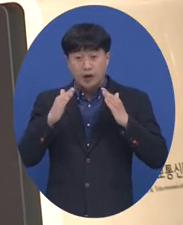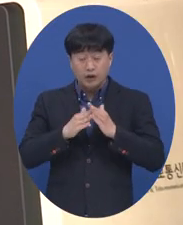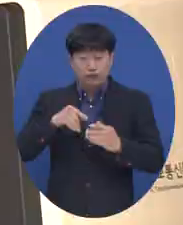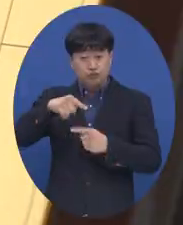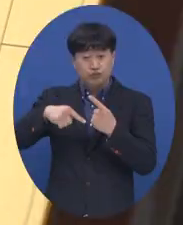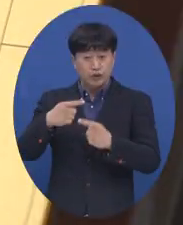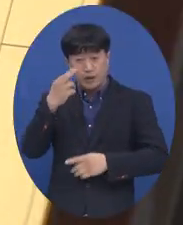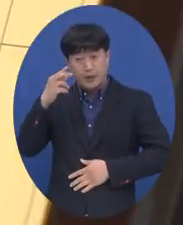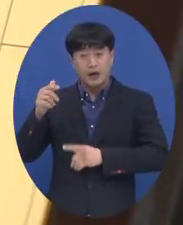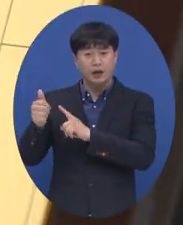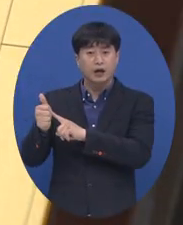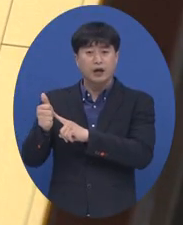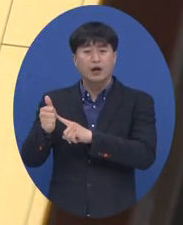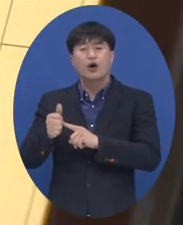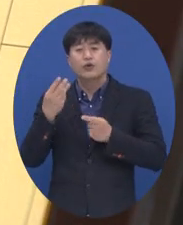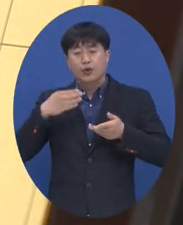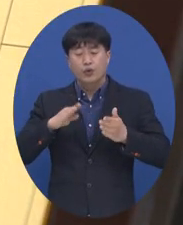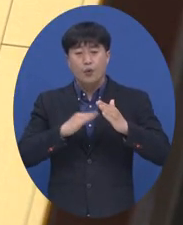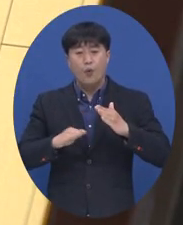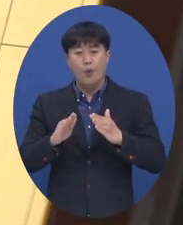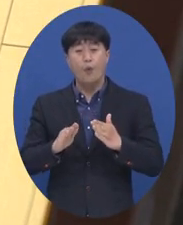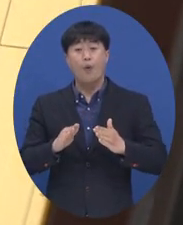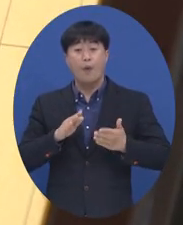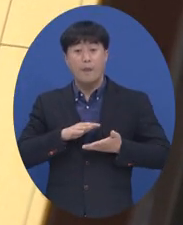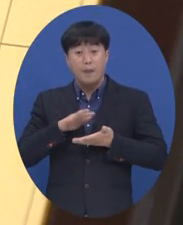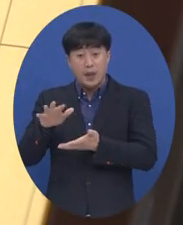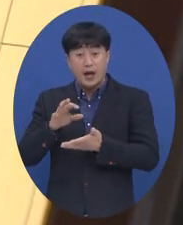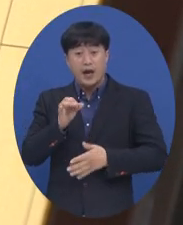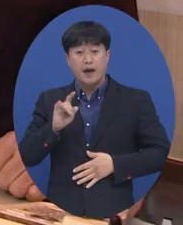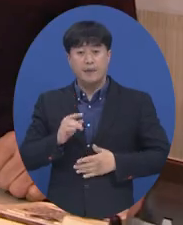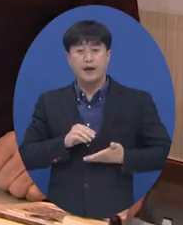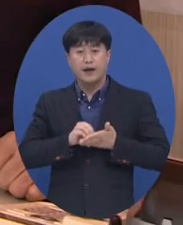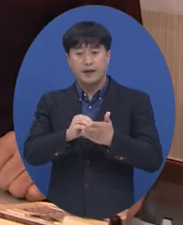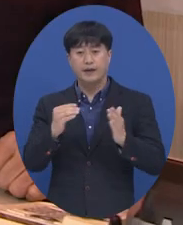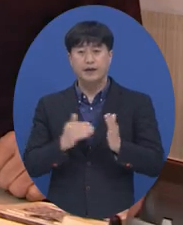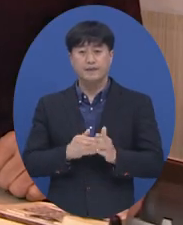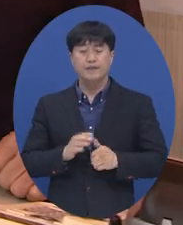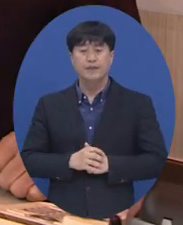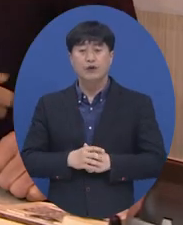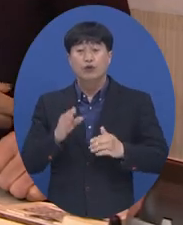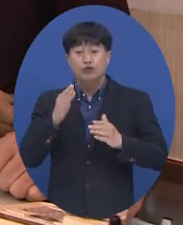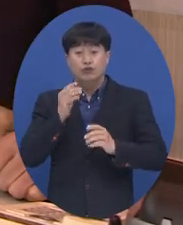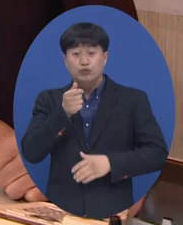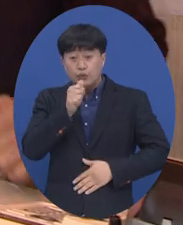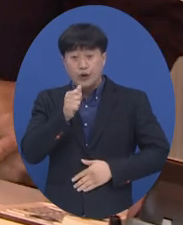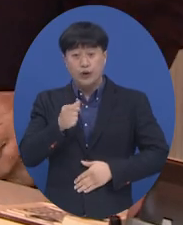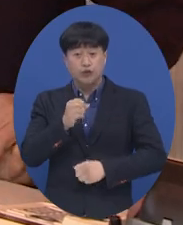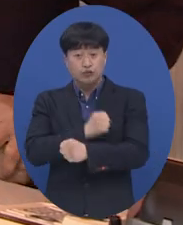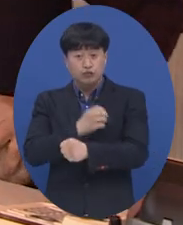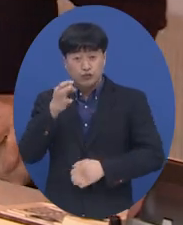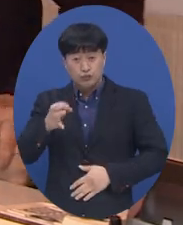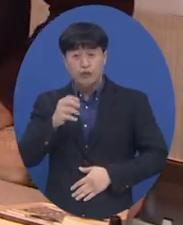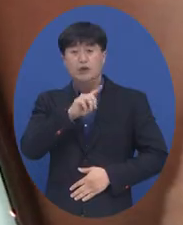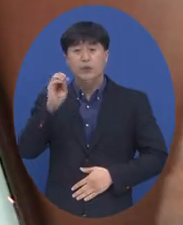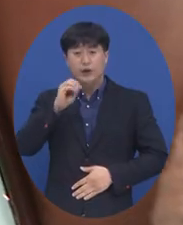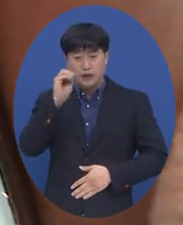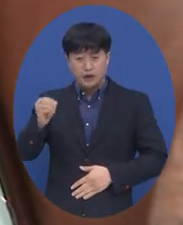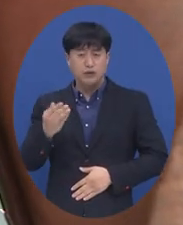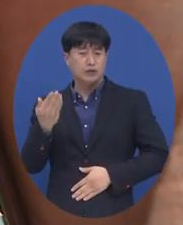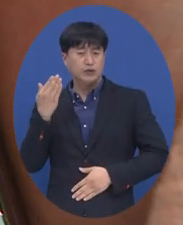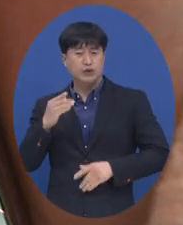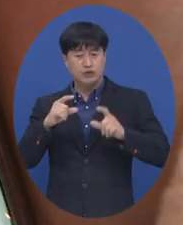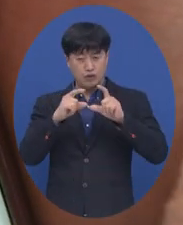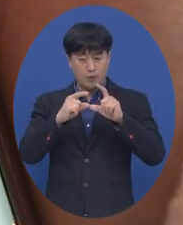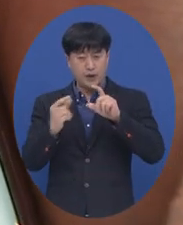범 씨는 이번에 경우도 00 배달앱 에 가입했습니다 중개수수료 유리 약 1% 로 기존 페달에 앱의